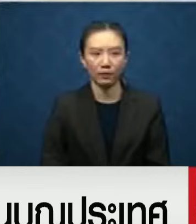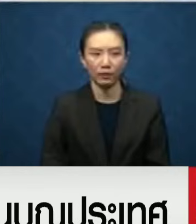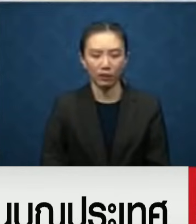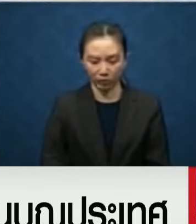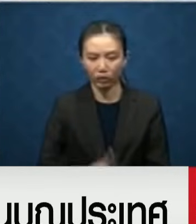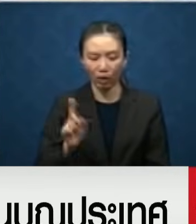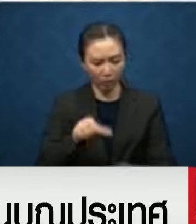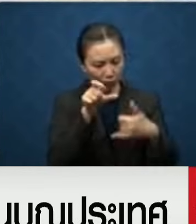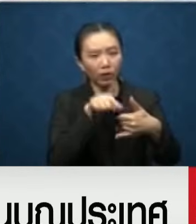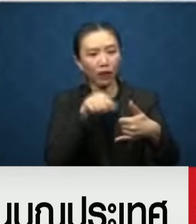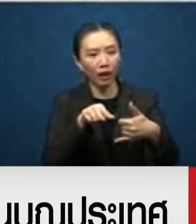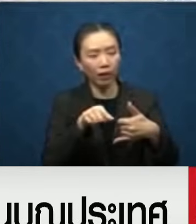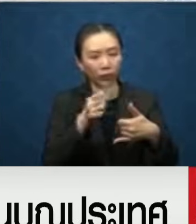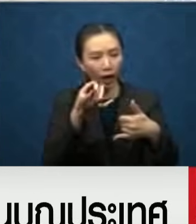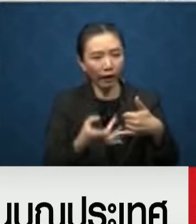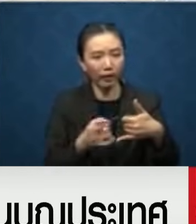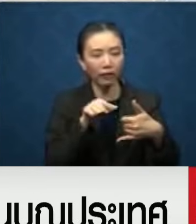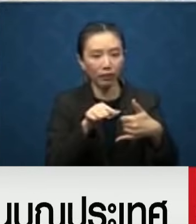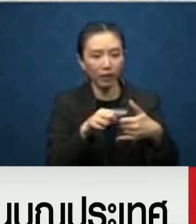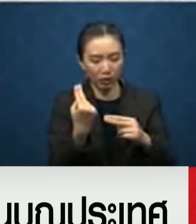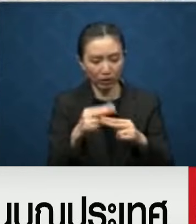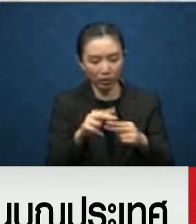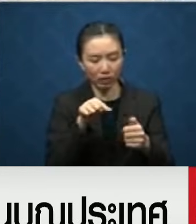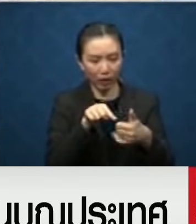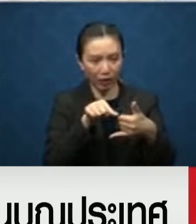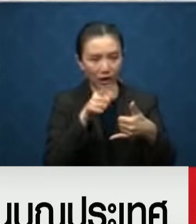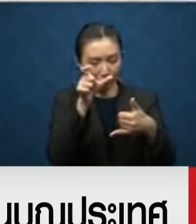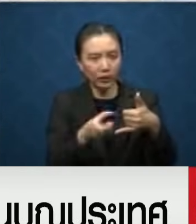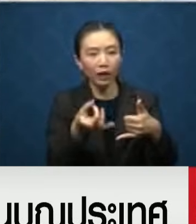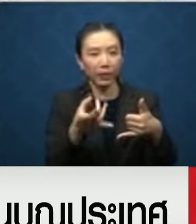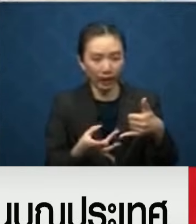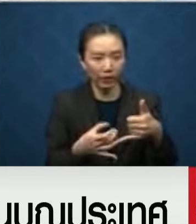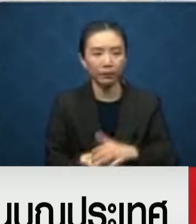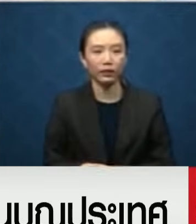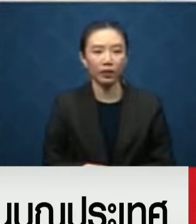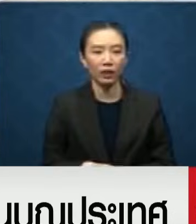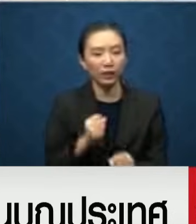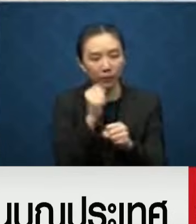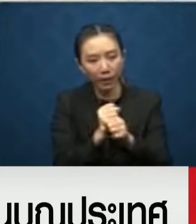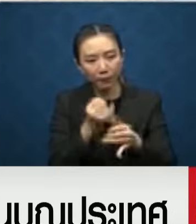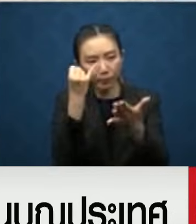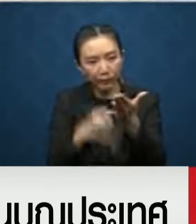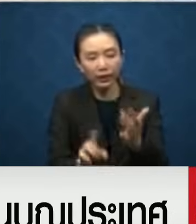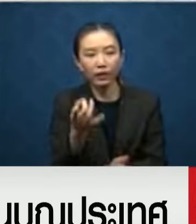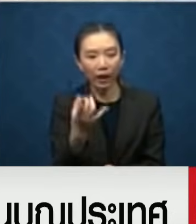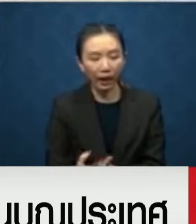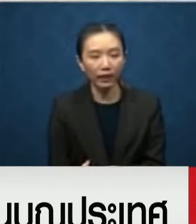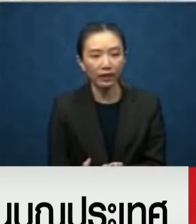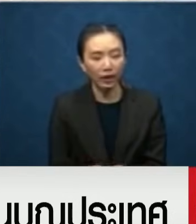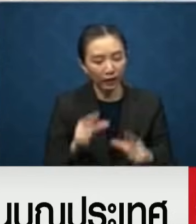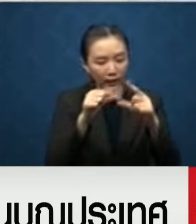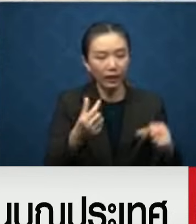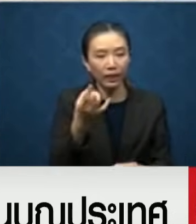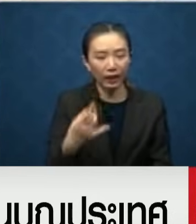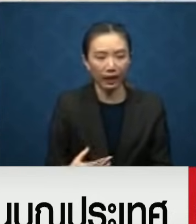อิทธิพลแล้วในบัญชีนั้นต้องบอกมาด้วยว่ามีเครือข่ายยังไงอาณาจักรเป็นยังไงพฤติกรรมเป็นยังไงการปราบปรามผู้มีอิทธิพลที่ถูก